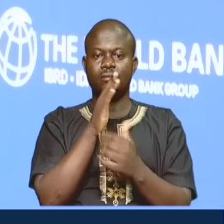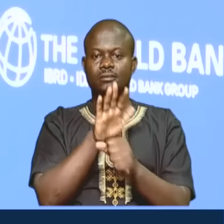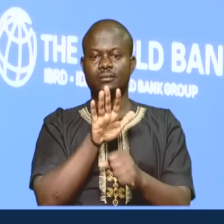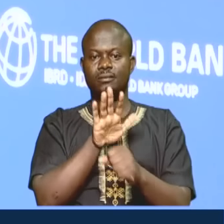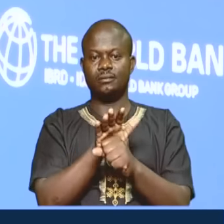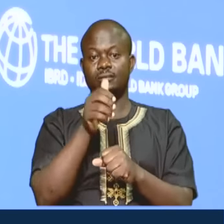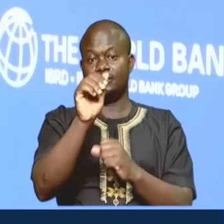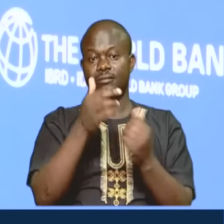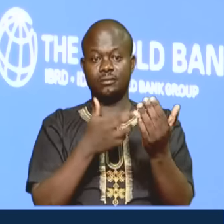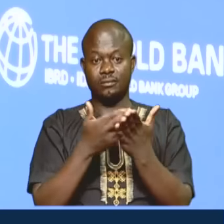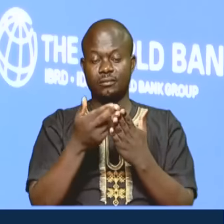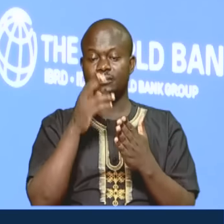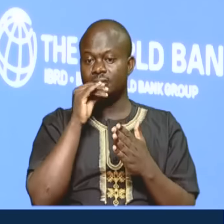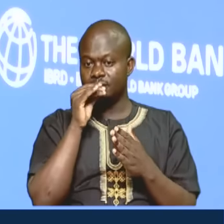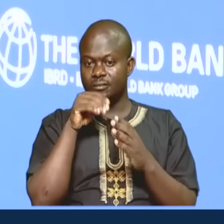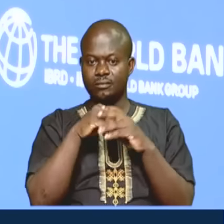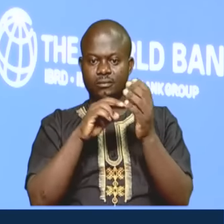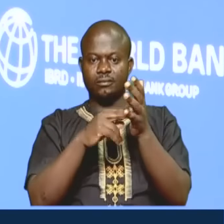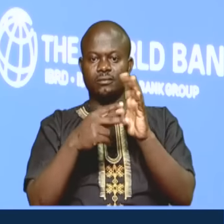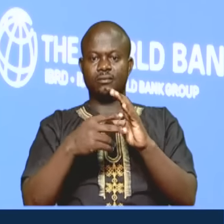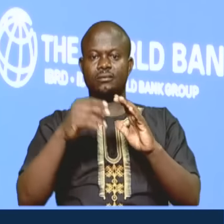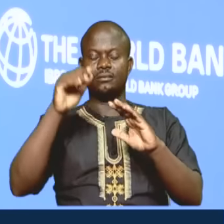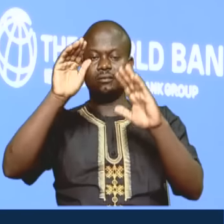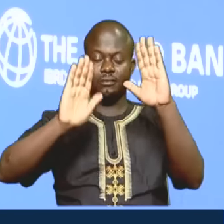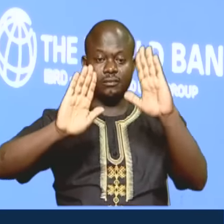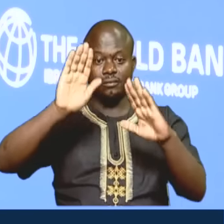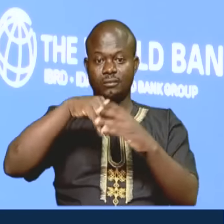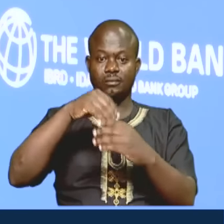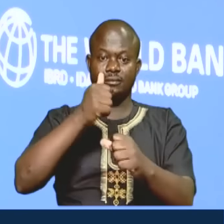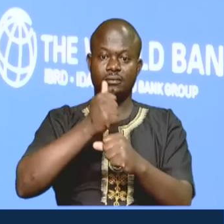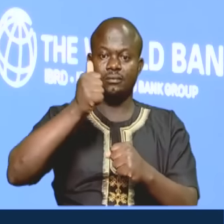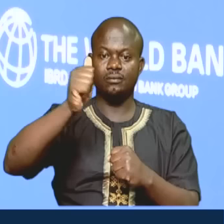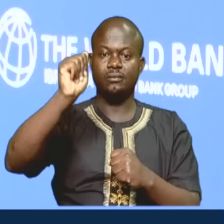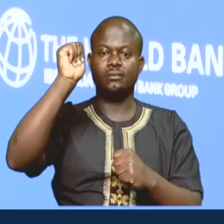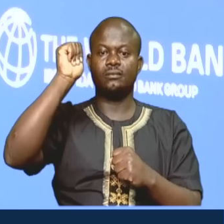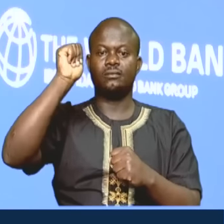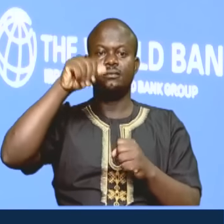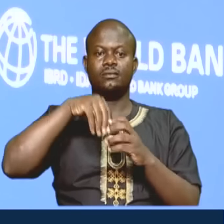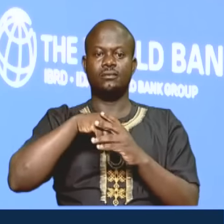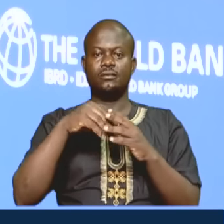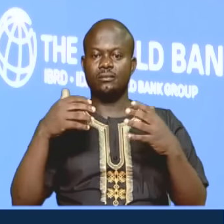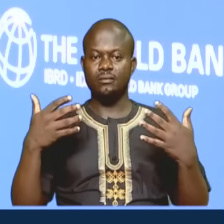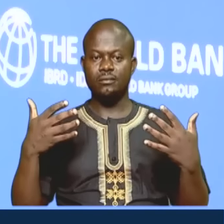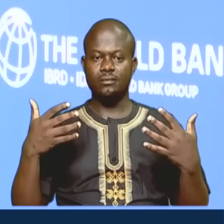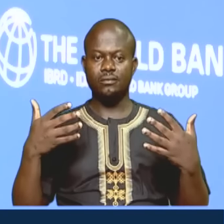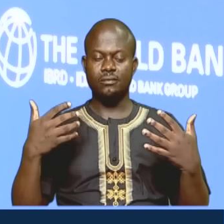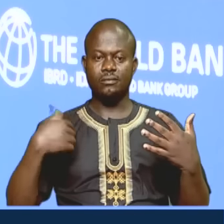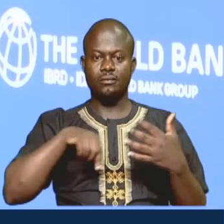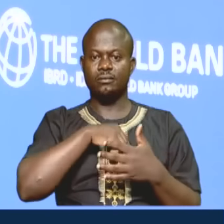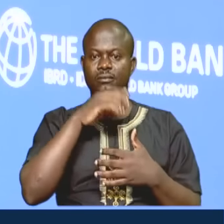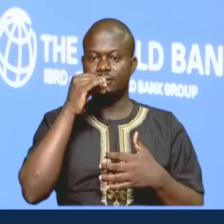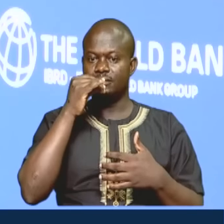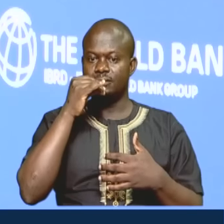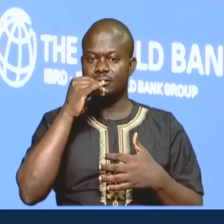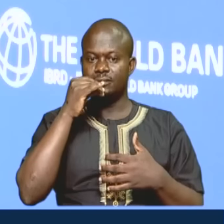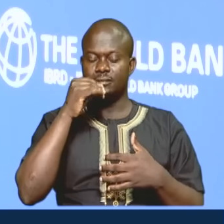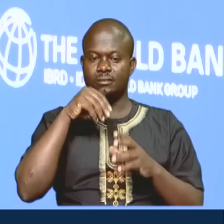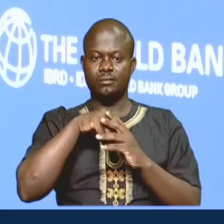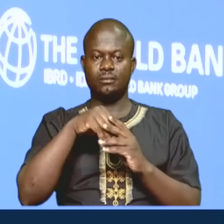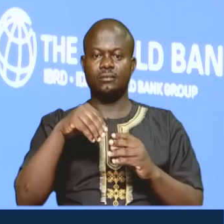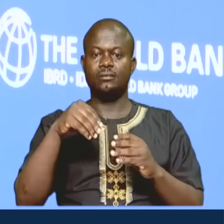raporo ivuga no kuvuga uruhare rw'abikorera muku twavuga mu